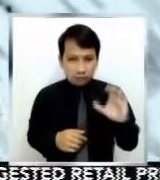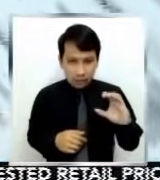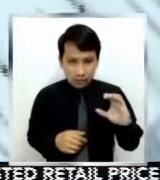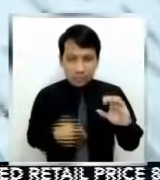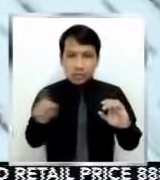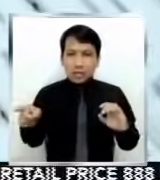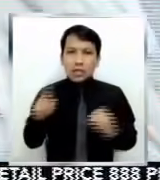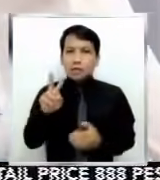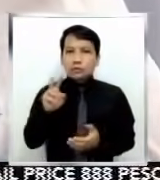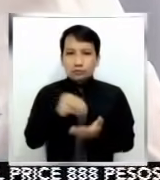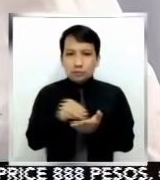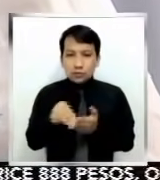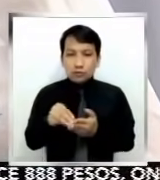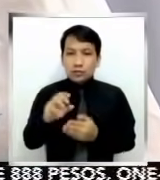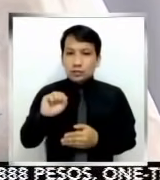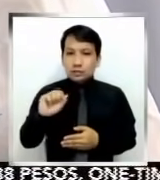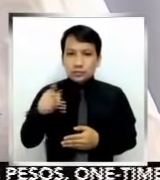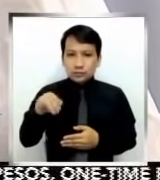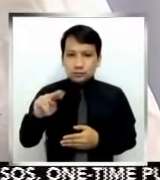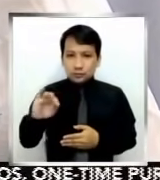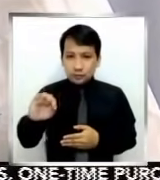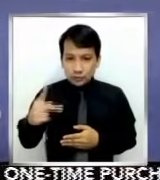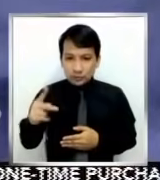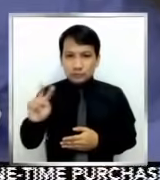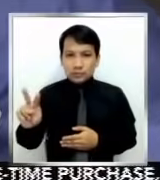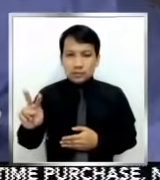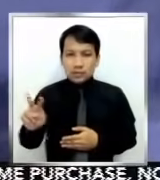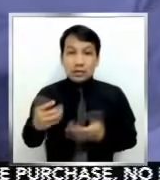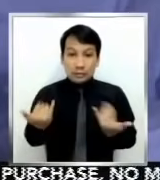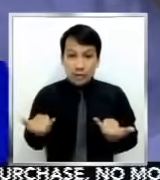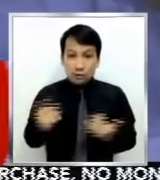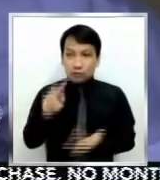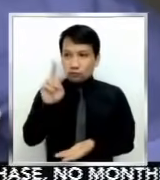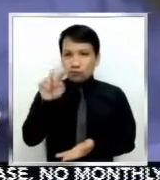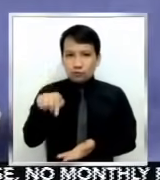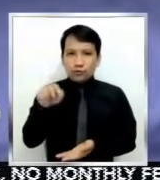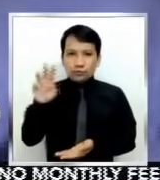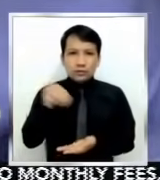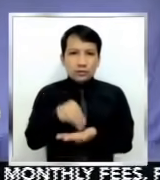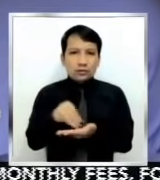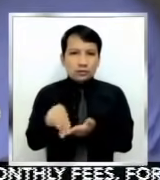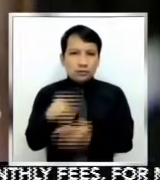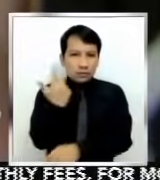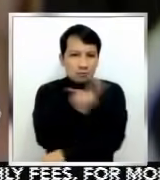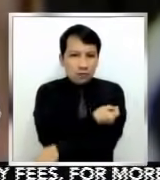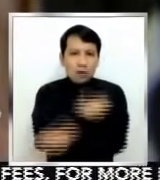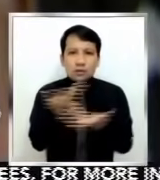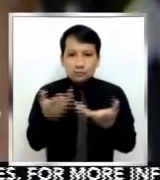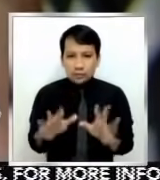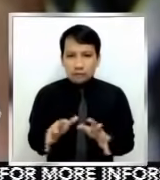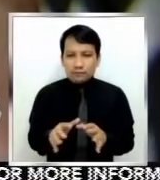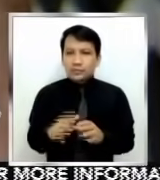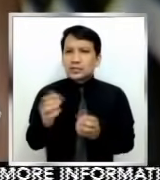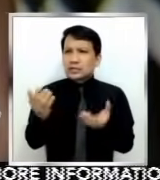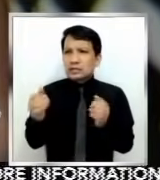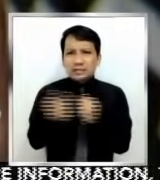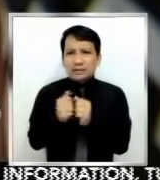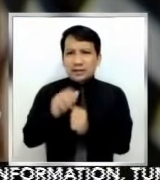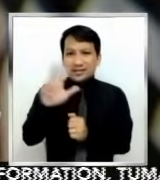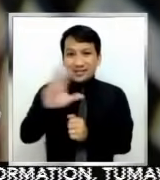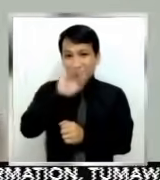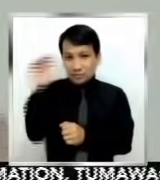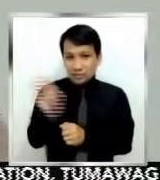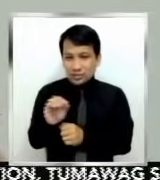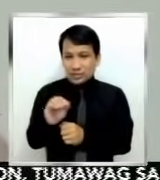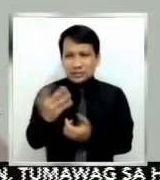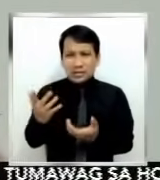Sa ngayon, nasa 2.2 million na raw ang nabakunahan kontra COVID sa buong bansa, katumbas ng 3% ng target na 70 million